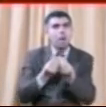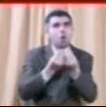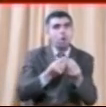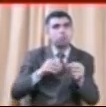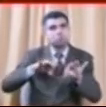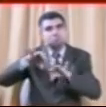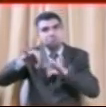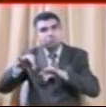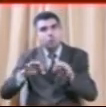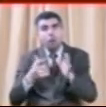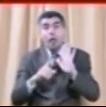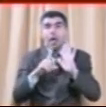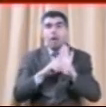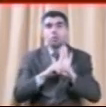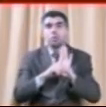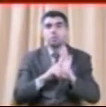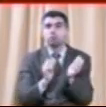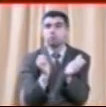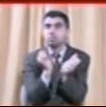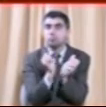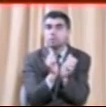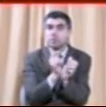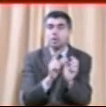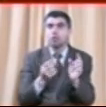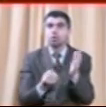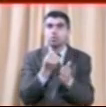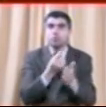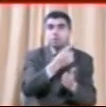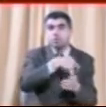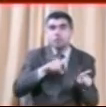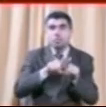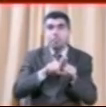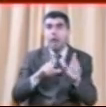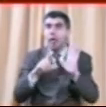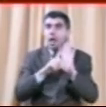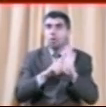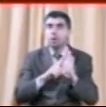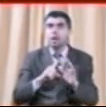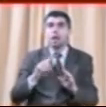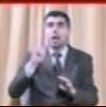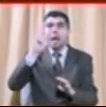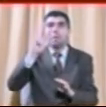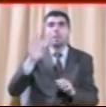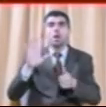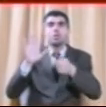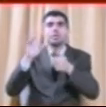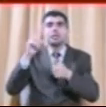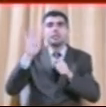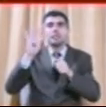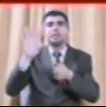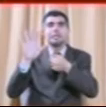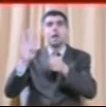جملتها الزجر، والزجر هناك القانون الجنائي الذي يعاقب في مقتضيات المواد 486